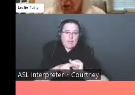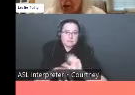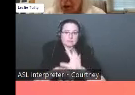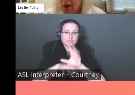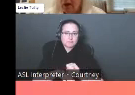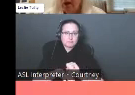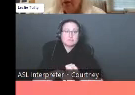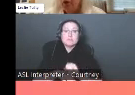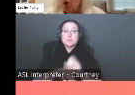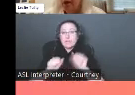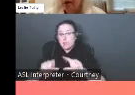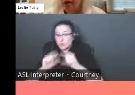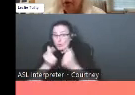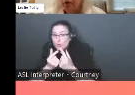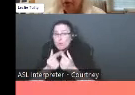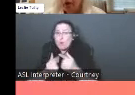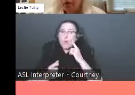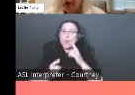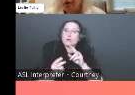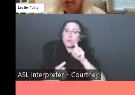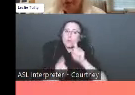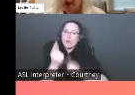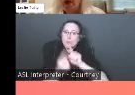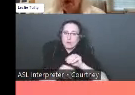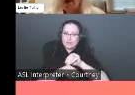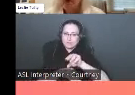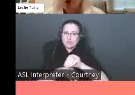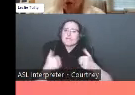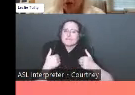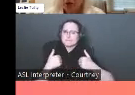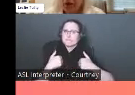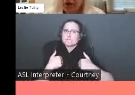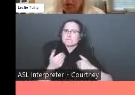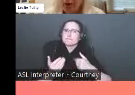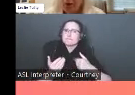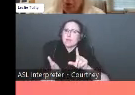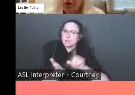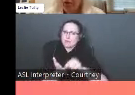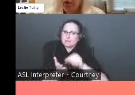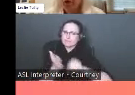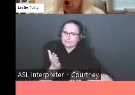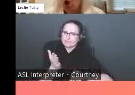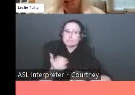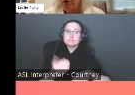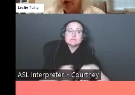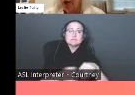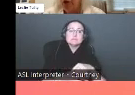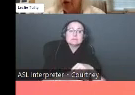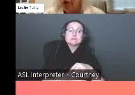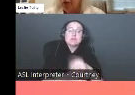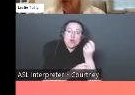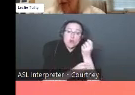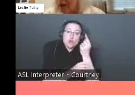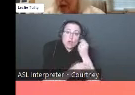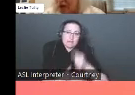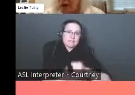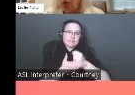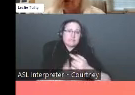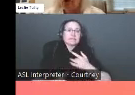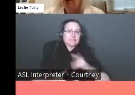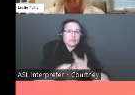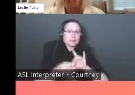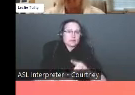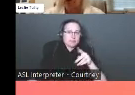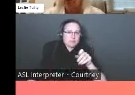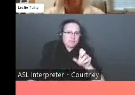traumatismes qui est donc offerte en counseling de groupe ou individuel. Et la thérapie cognitive est l'une des stratégies les